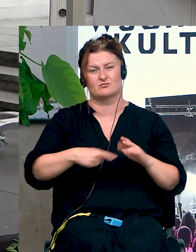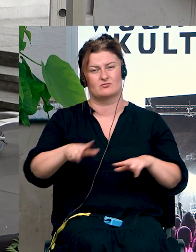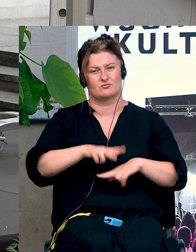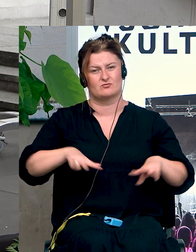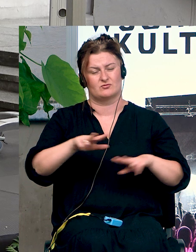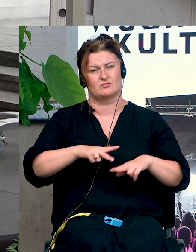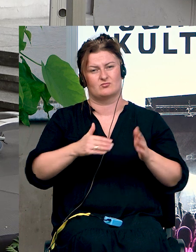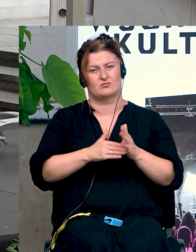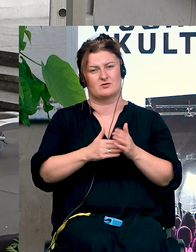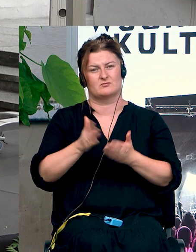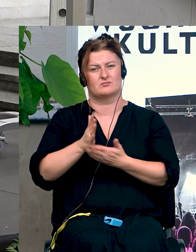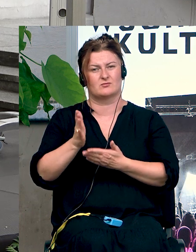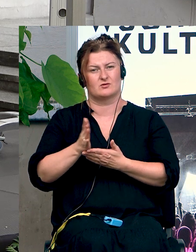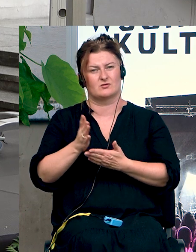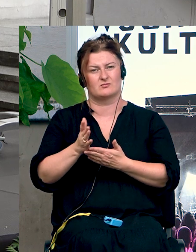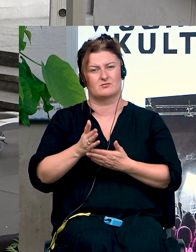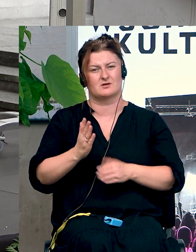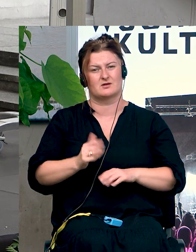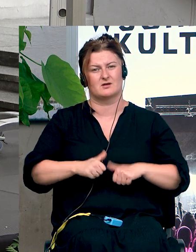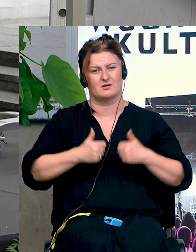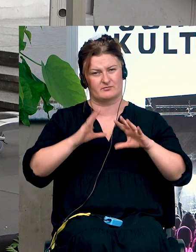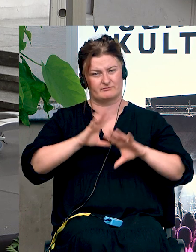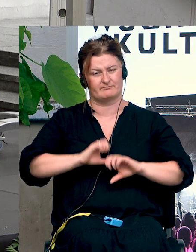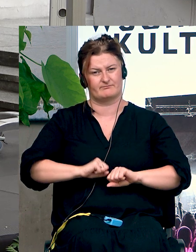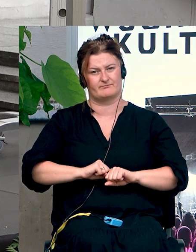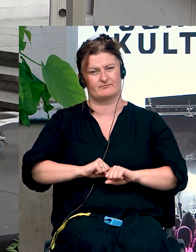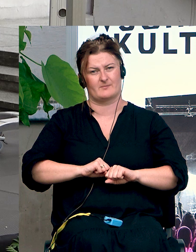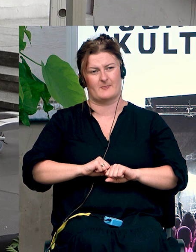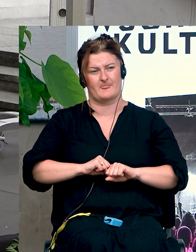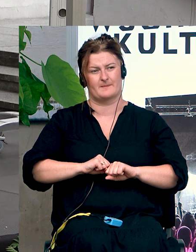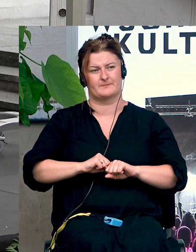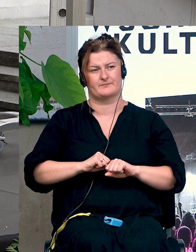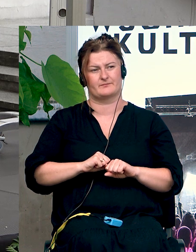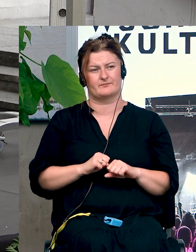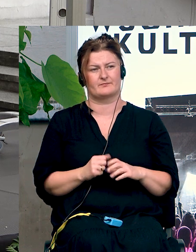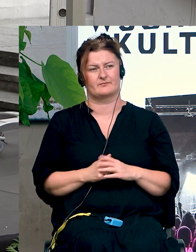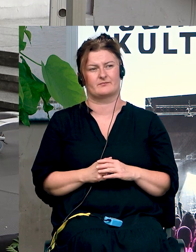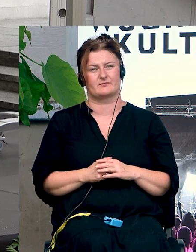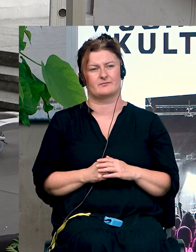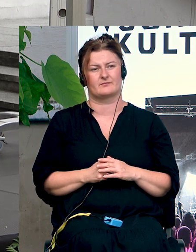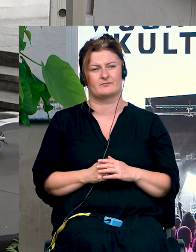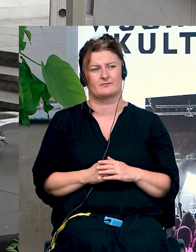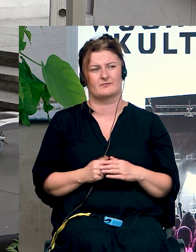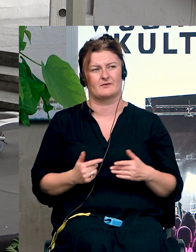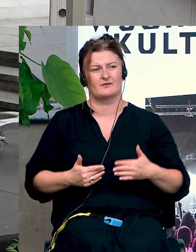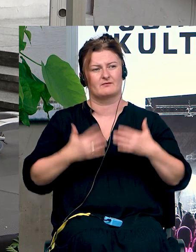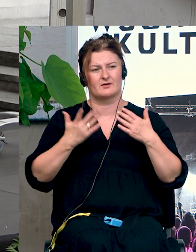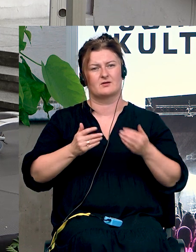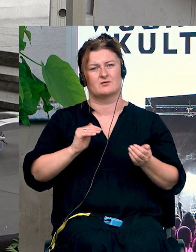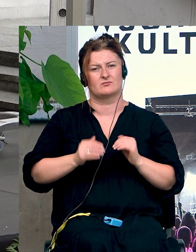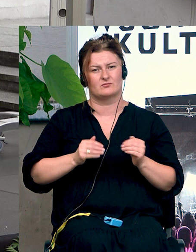Тому що весь ресурс іде на боротьбу за життя однієї дитини, А, наприклад, часто є у дитини сіблінги,